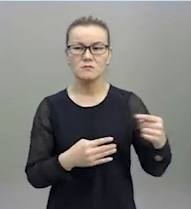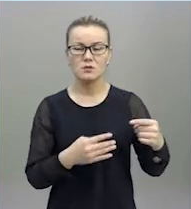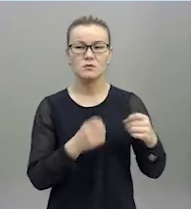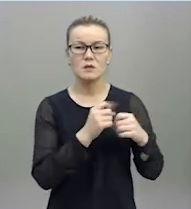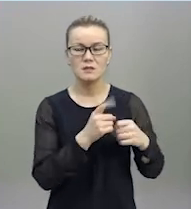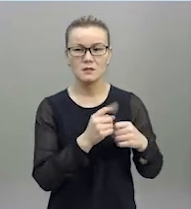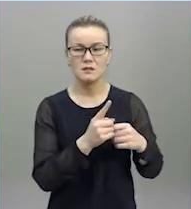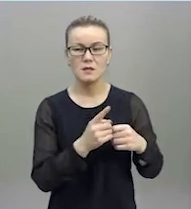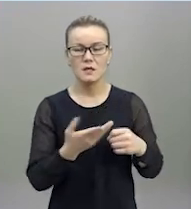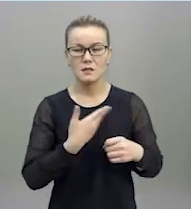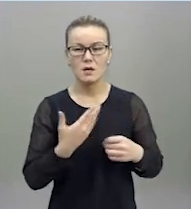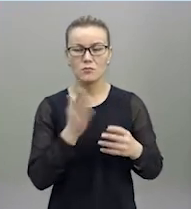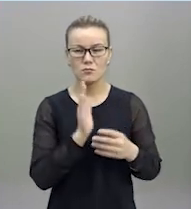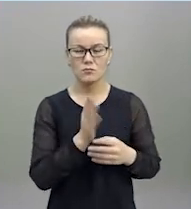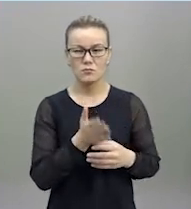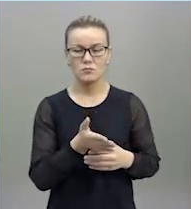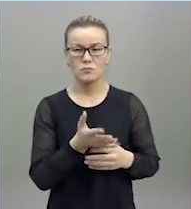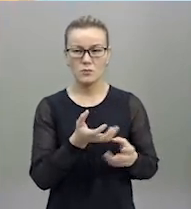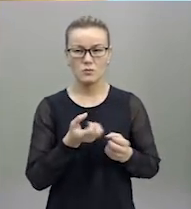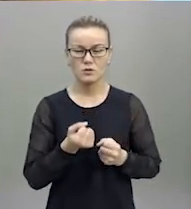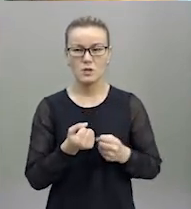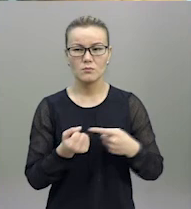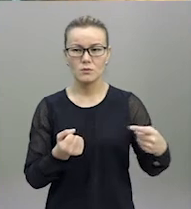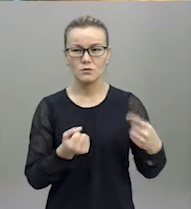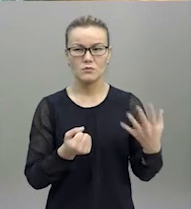-11 я получаю -5